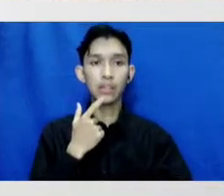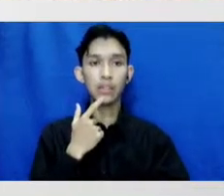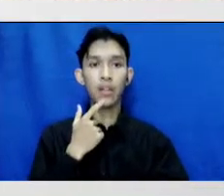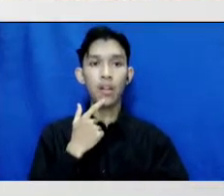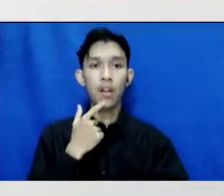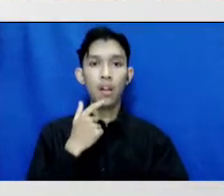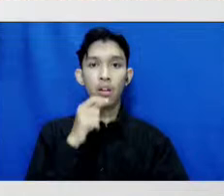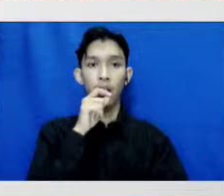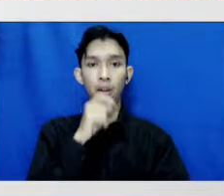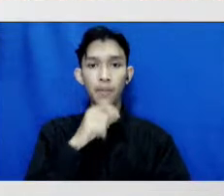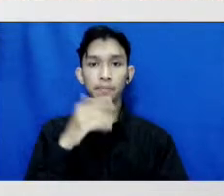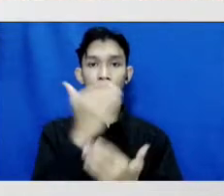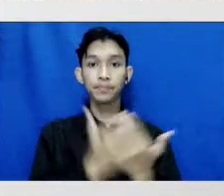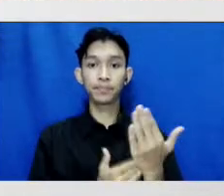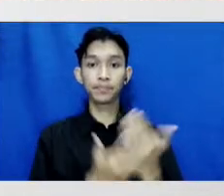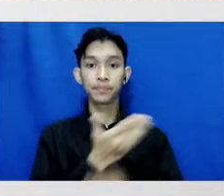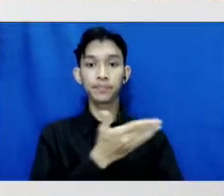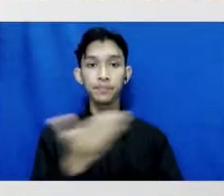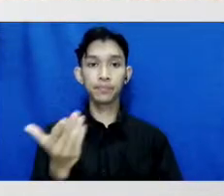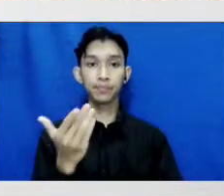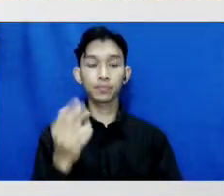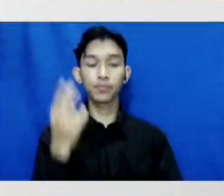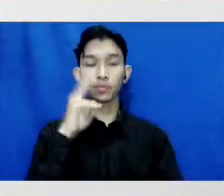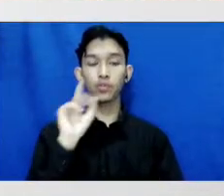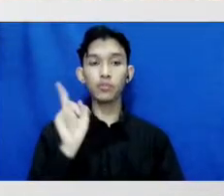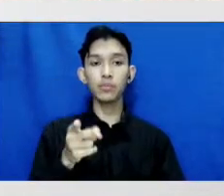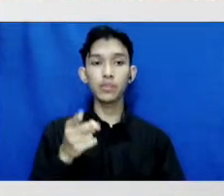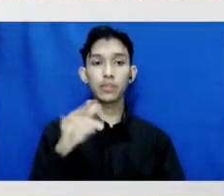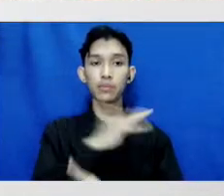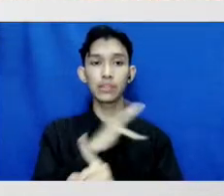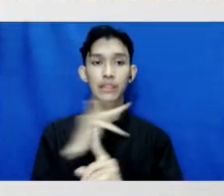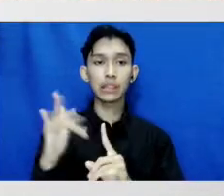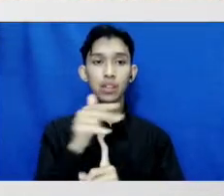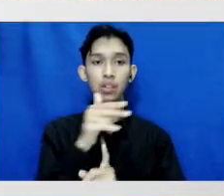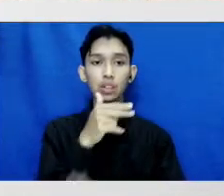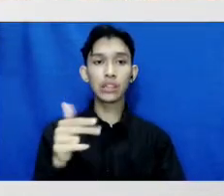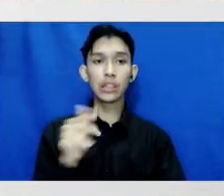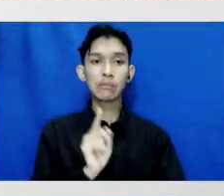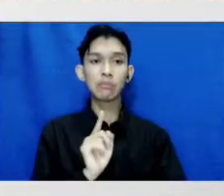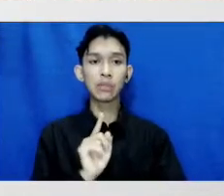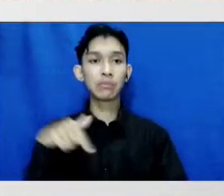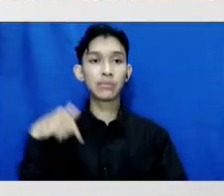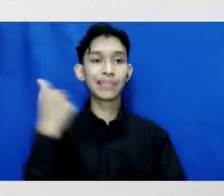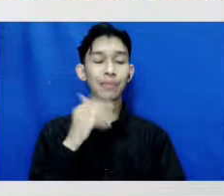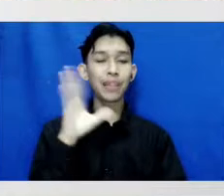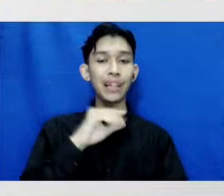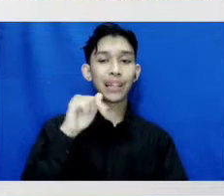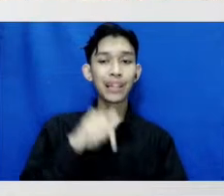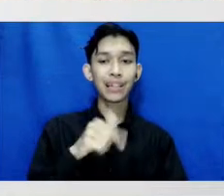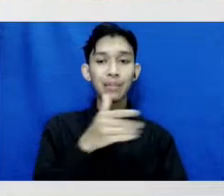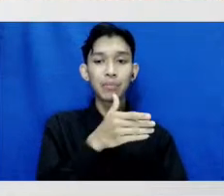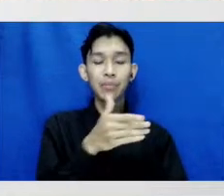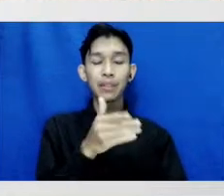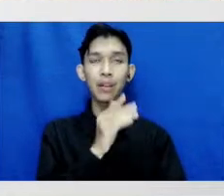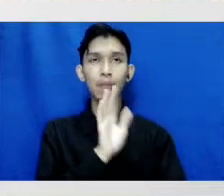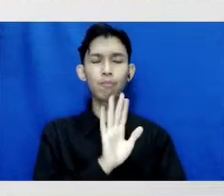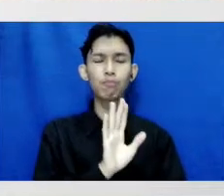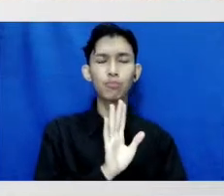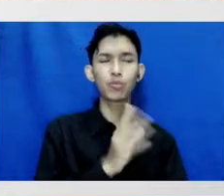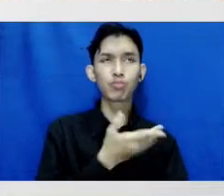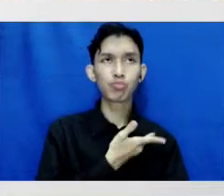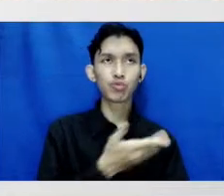terkait kebijakan mereka terhadap pengguna warga negara Indonesia, karena sampai hari ini kita belum memiliki